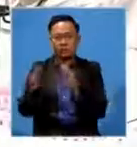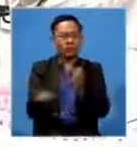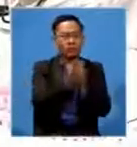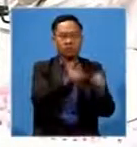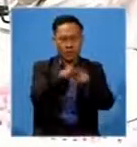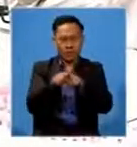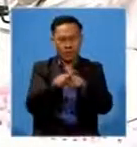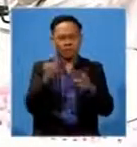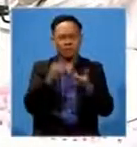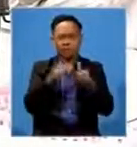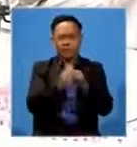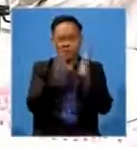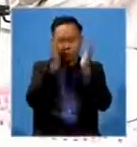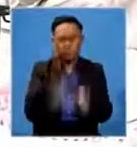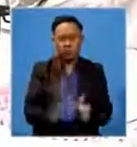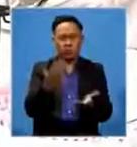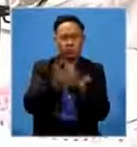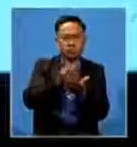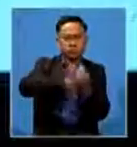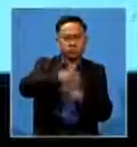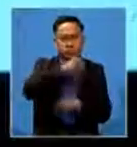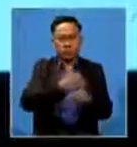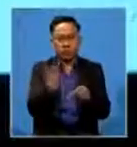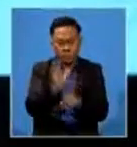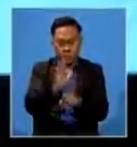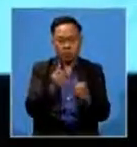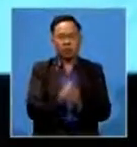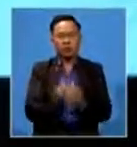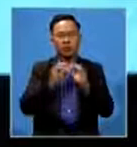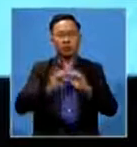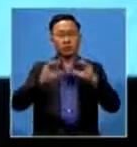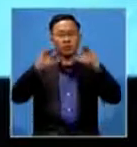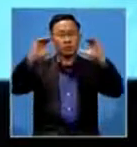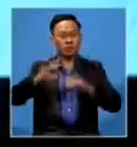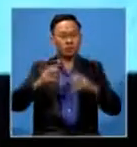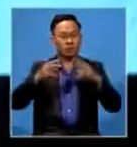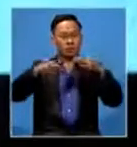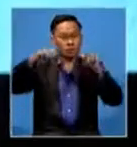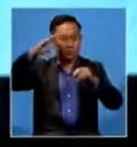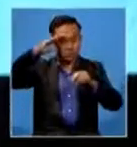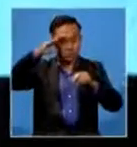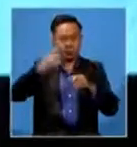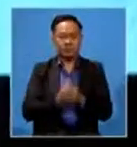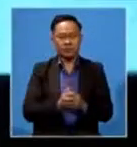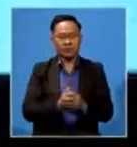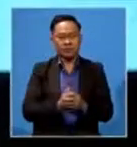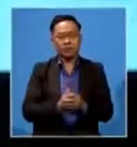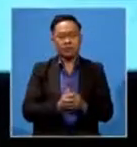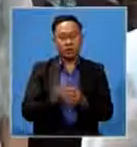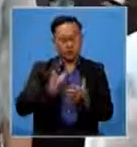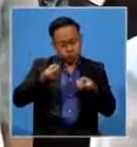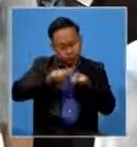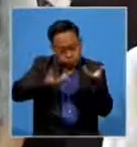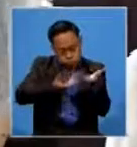ยู่ของพี่น้องประชาชนรัฐบาลภายใต้การนำของพลเอกประยุทธ์จันทร์โอชานายกรัฐมนตรีได้ระดมสรรพก